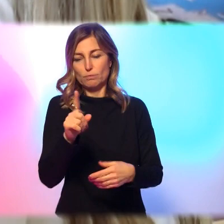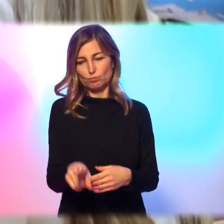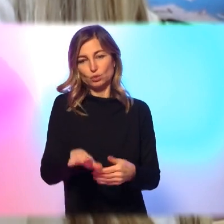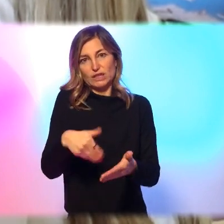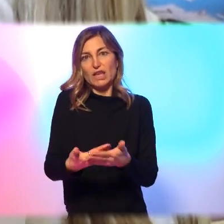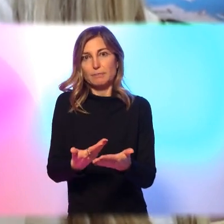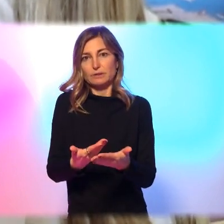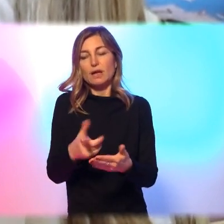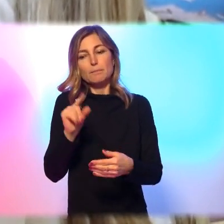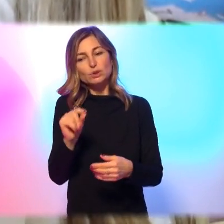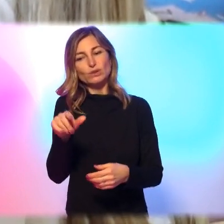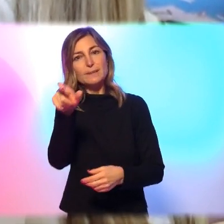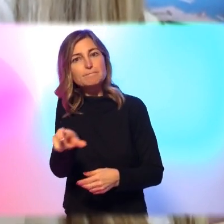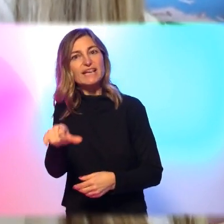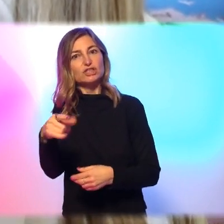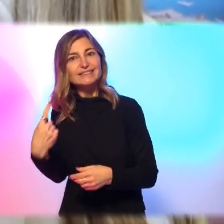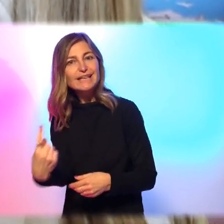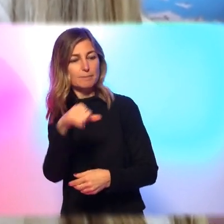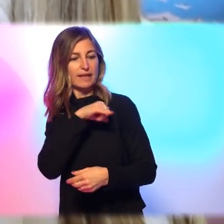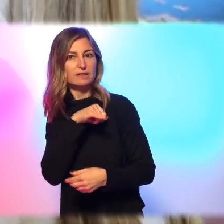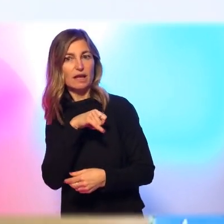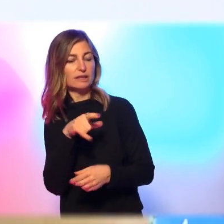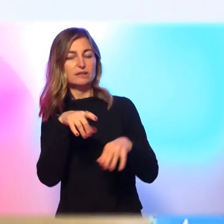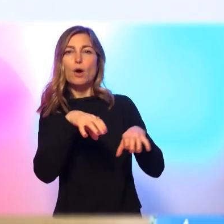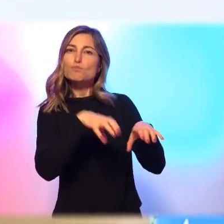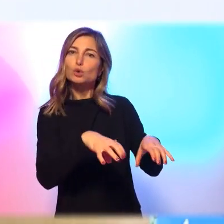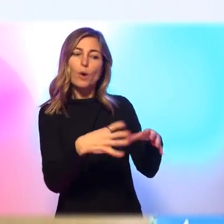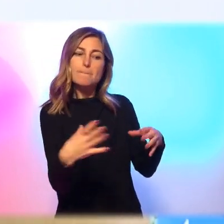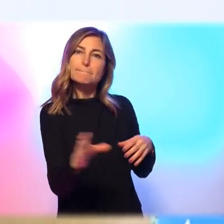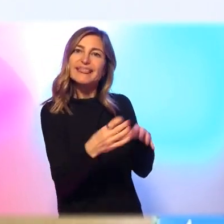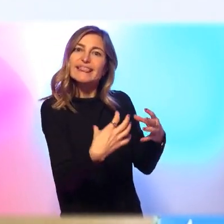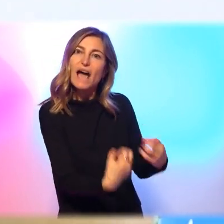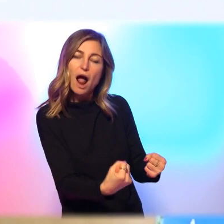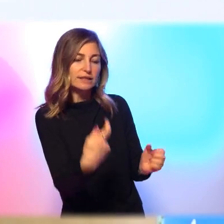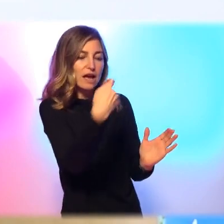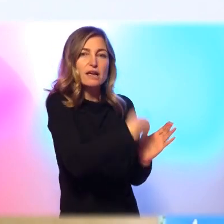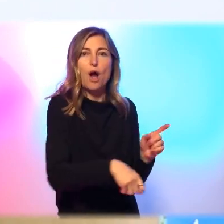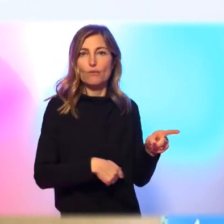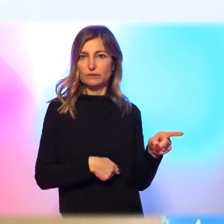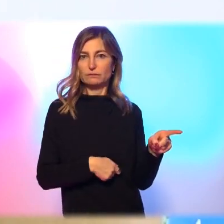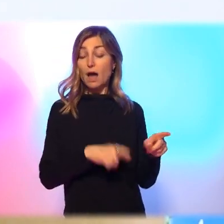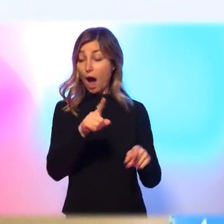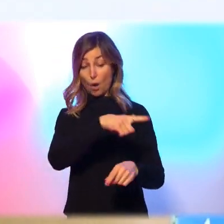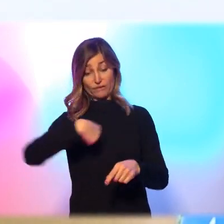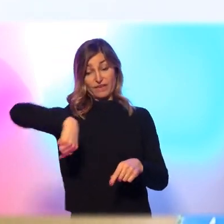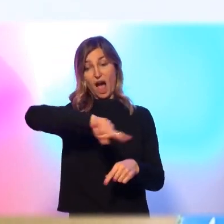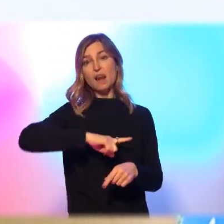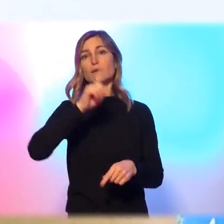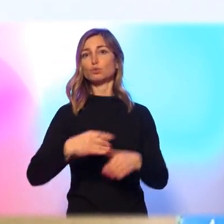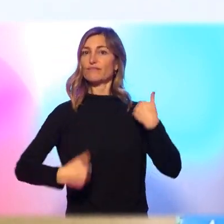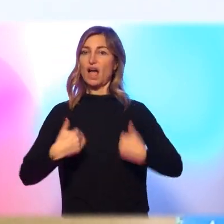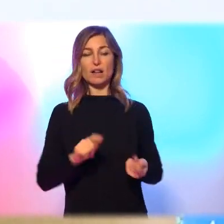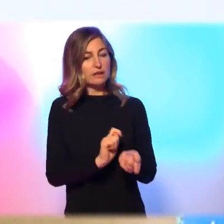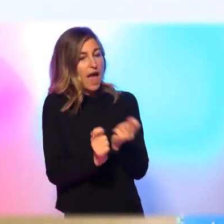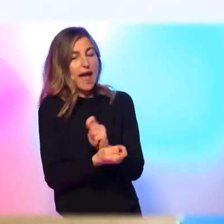den Menschen zu belasten, das kann nicht sein. Es muss auch eine Entlastung geben. Man muss uns auch mitnehmen und sagen, ihr kriegt was dafür.